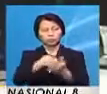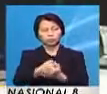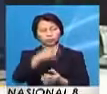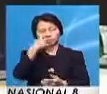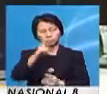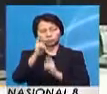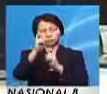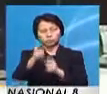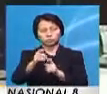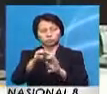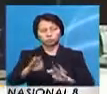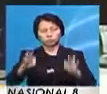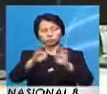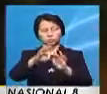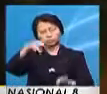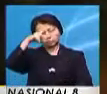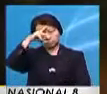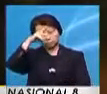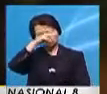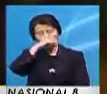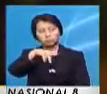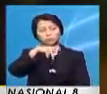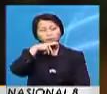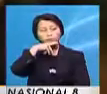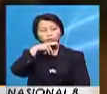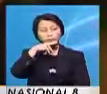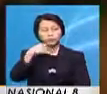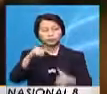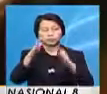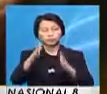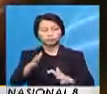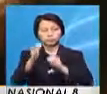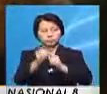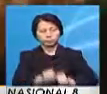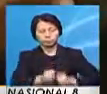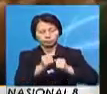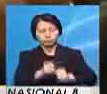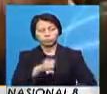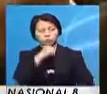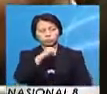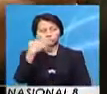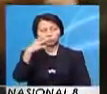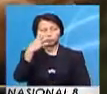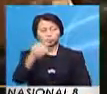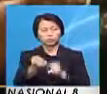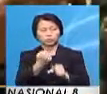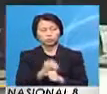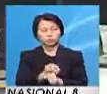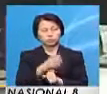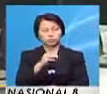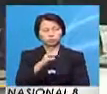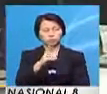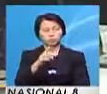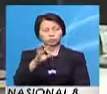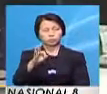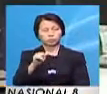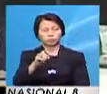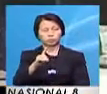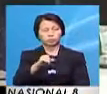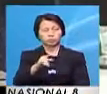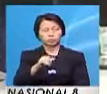Bagi anugerah utama putera dan putri, atlet pelayaran negara berusia 14 tahun, Muhammad Fauzi